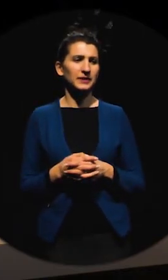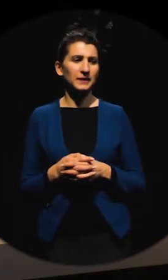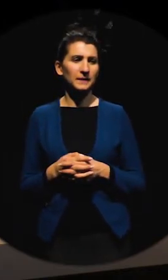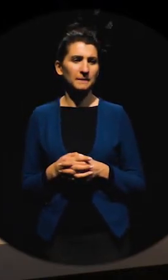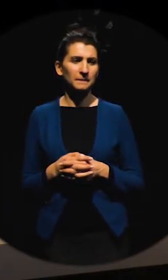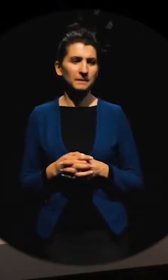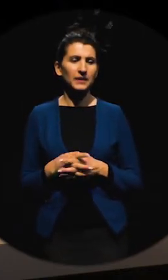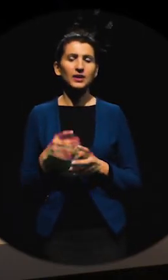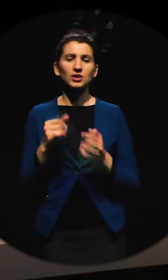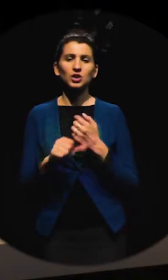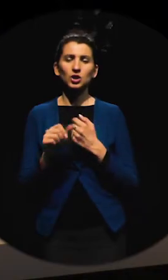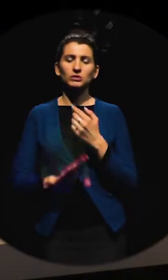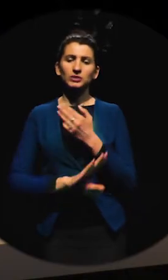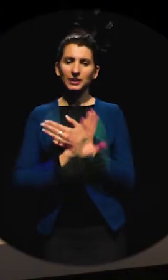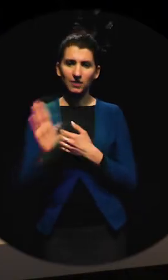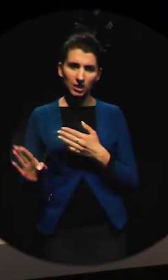przedstawienie,